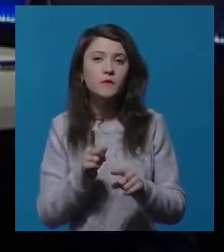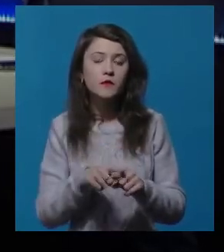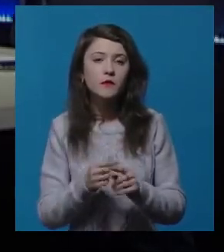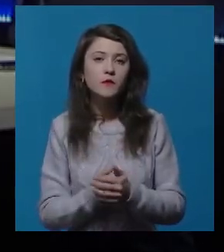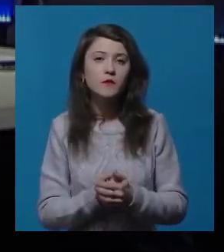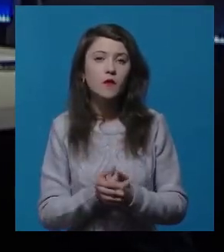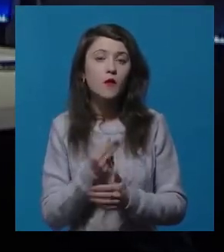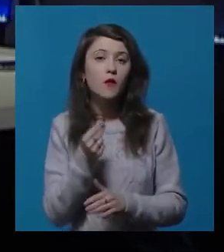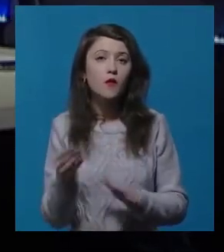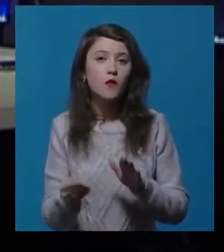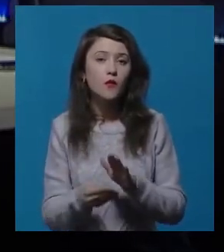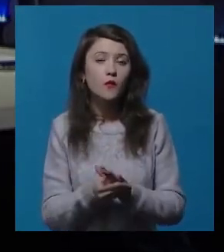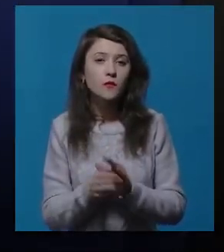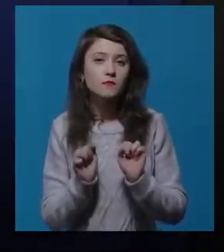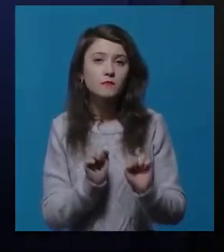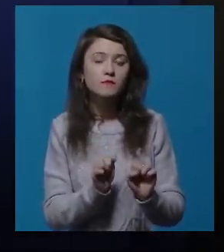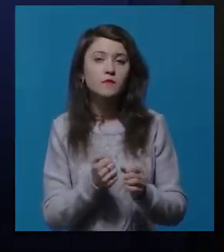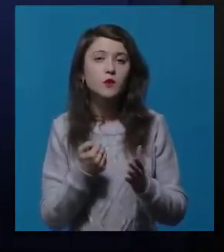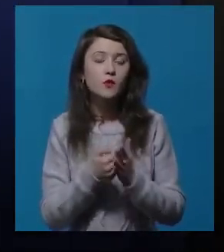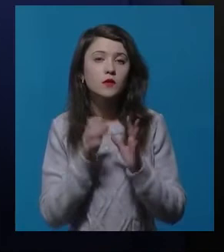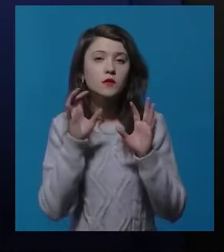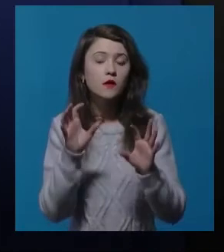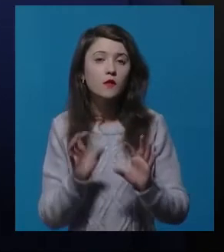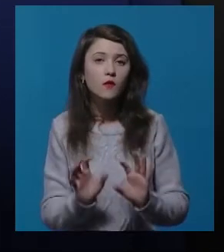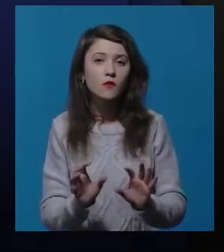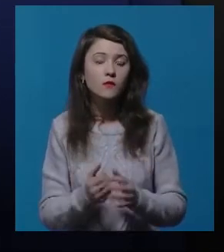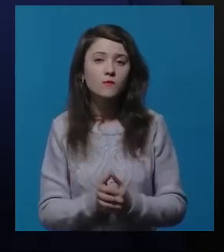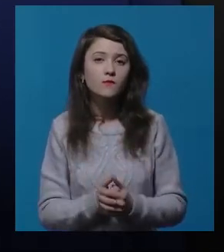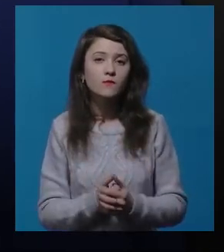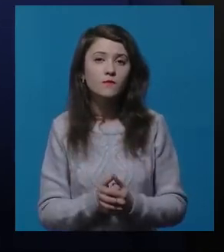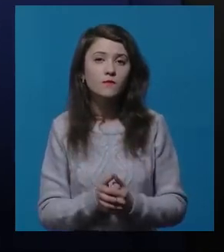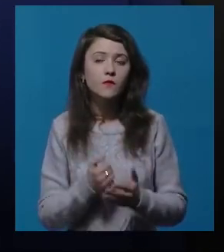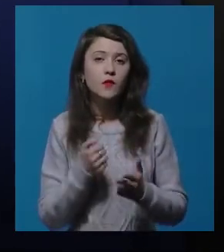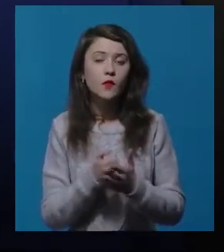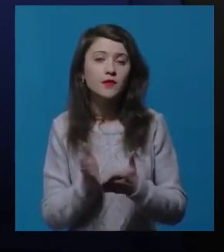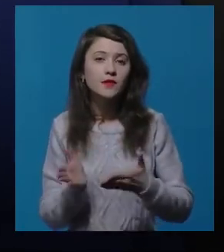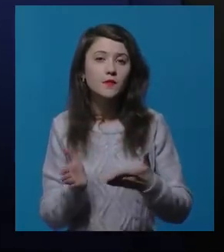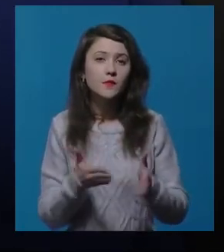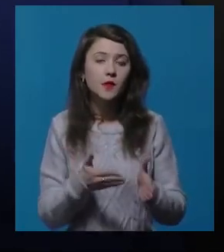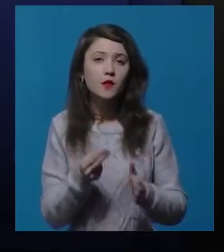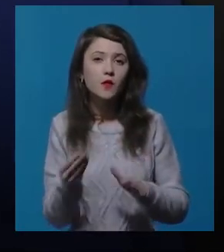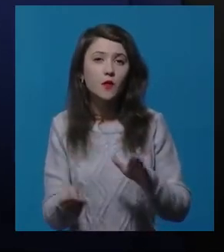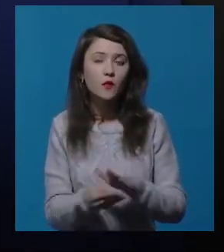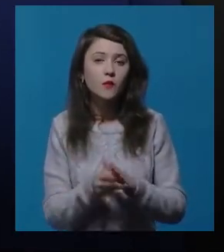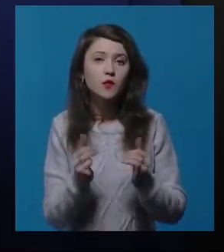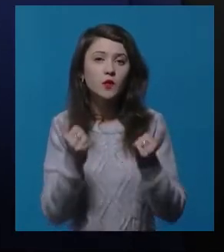речі, відповідно до закону про запобігання корупції. Угу. На сьогоднішній день ми маємо нову категорію